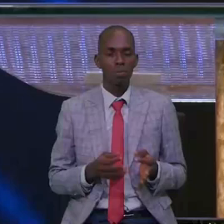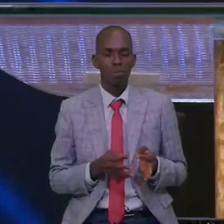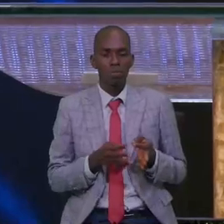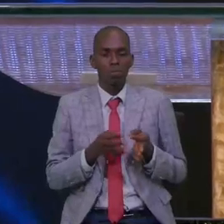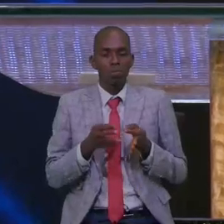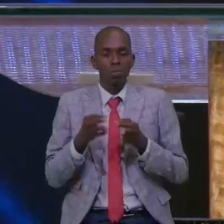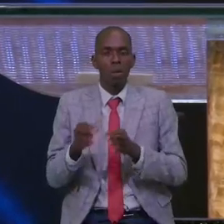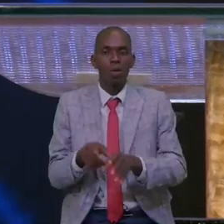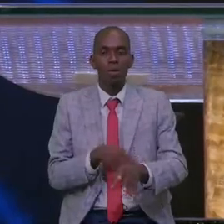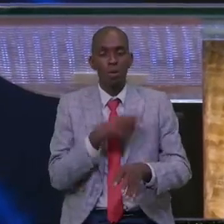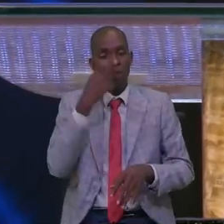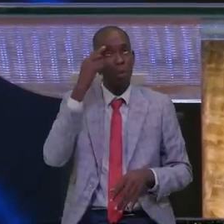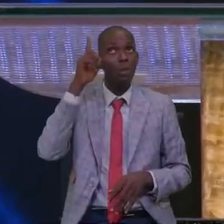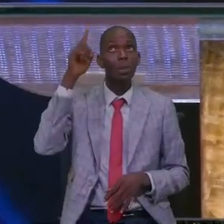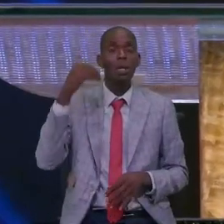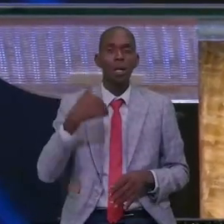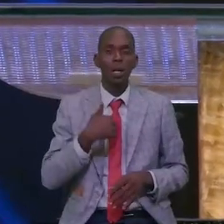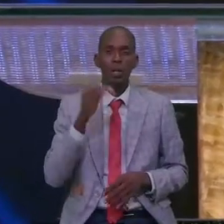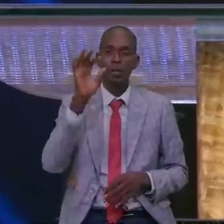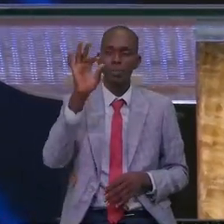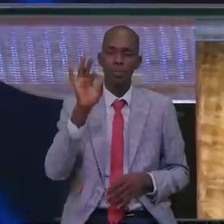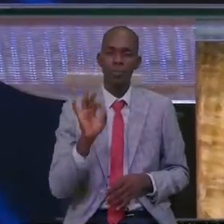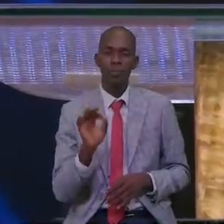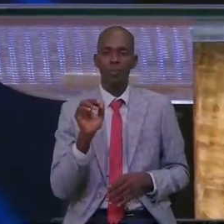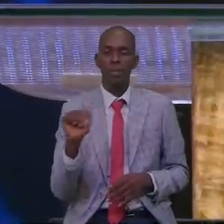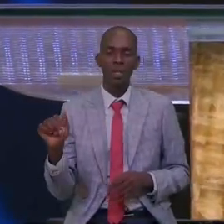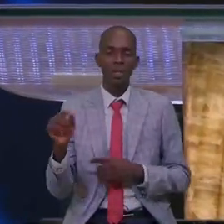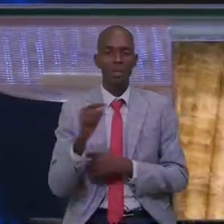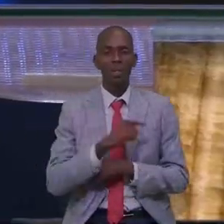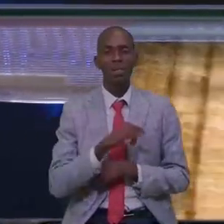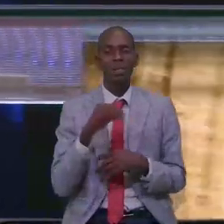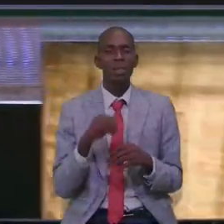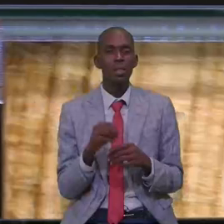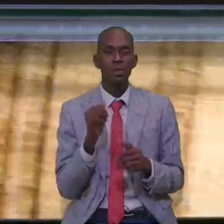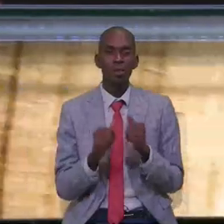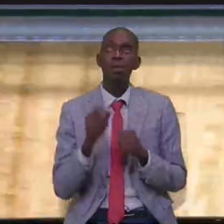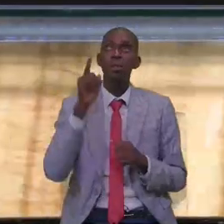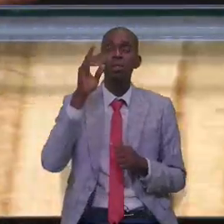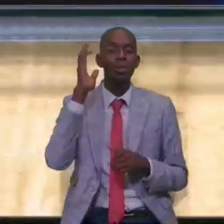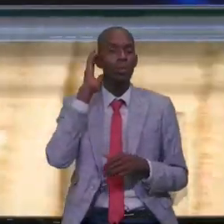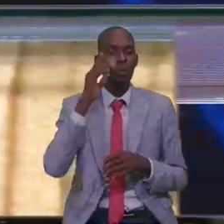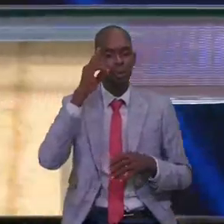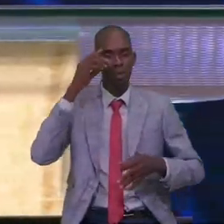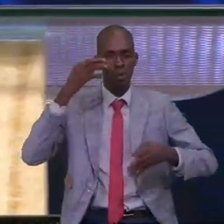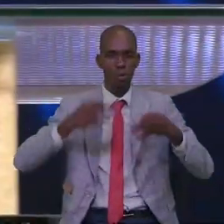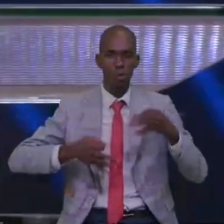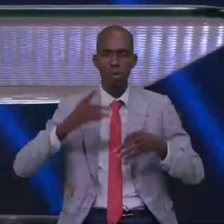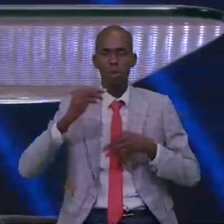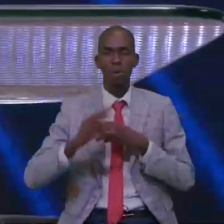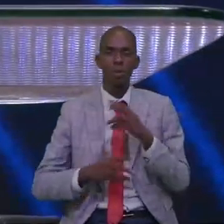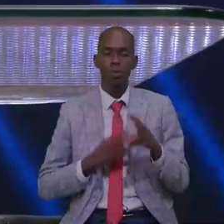qu'il a fixé un jour où il jugera le monde selon la